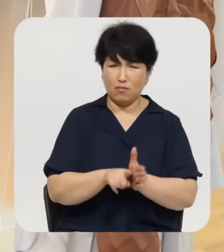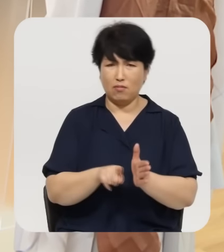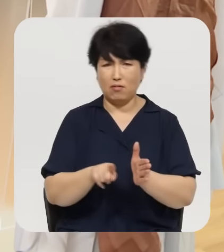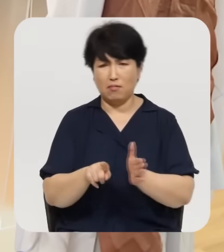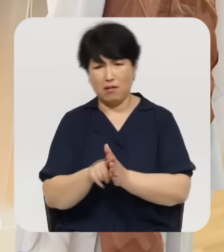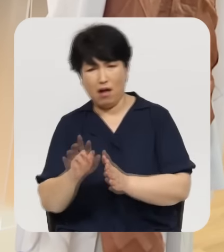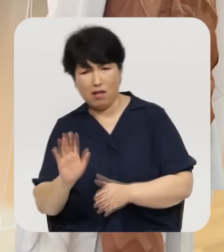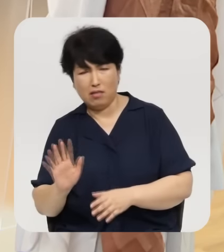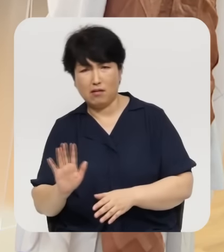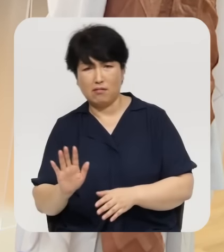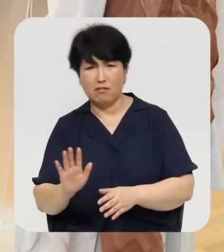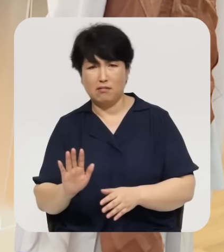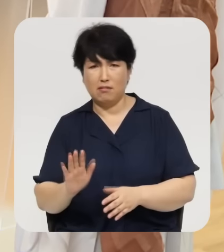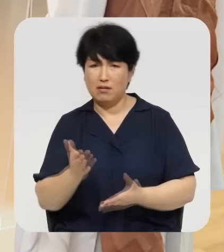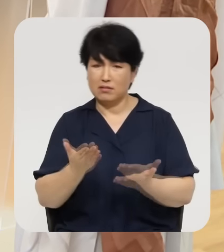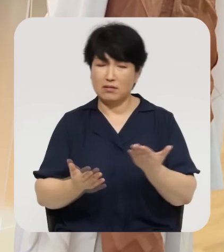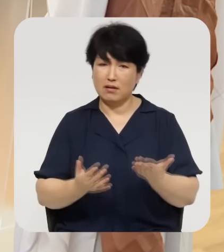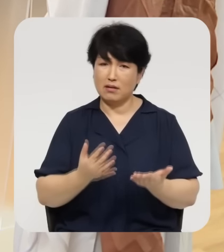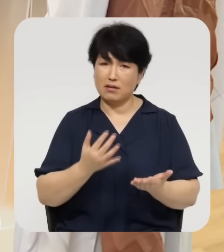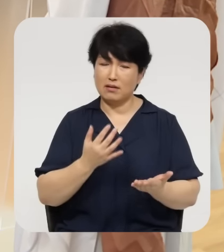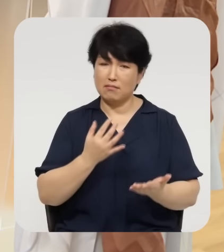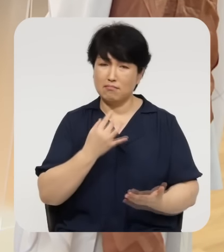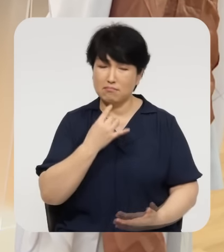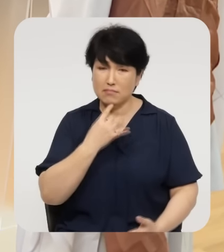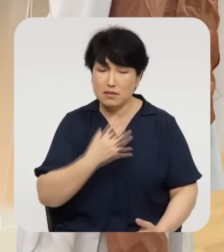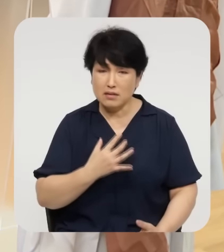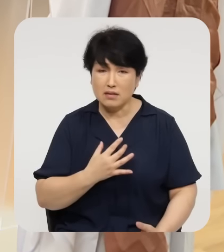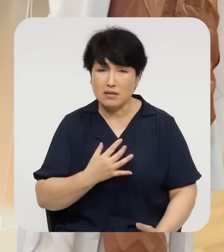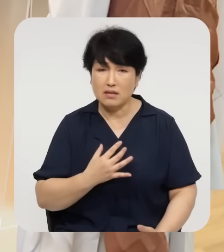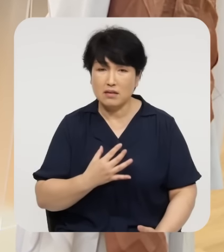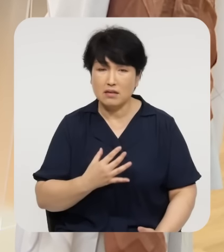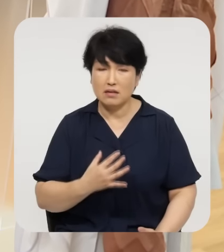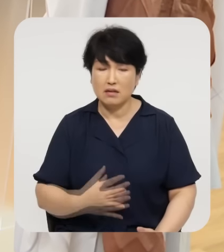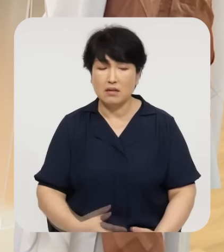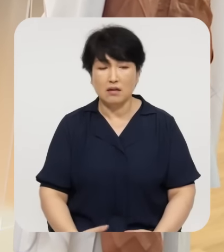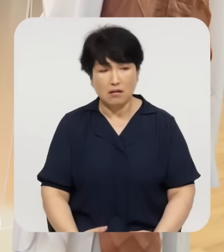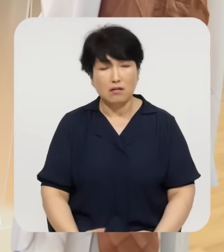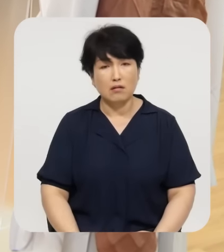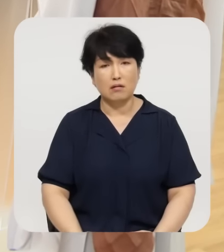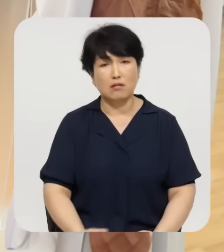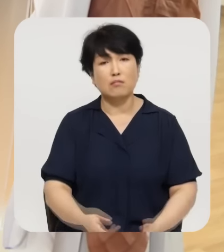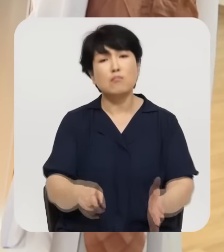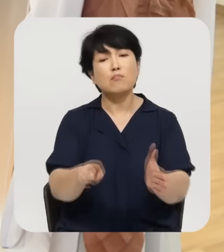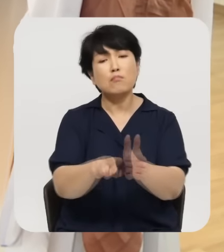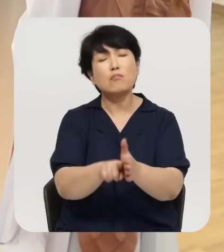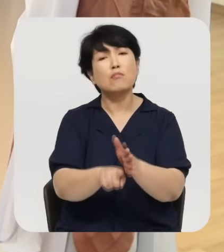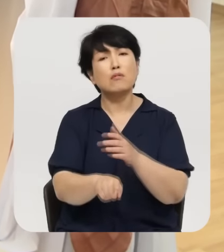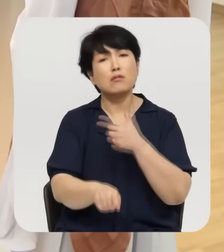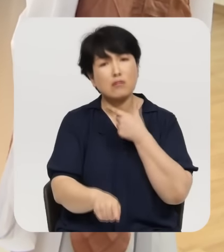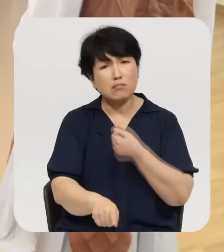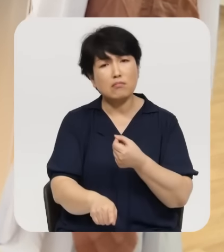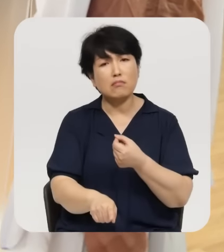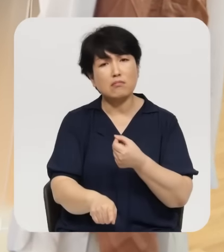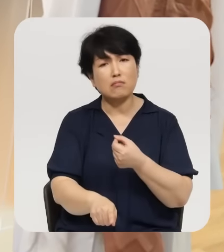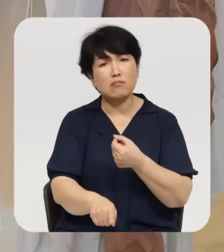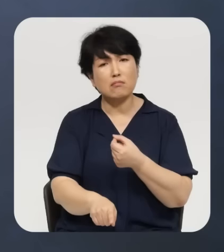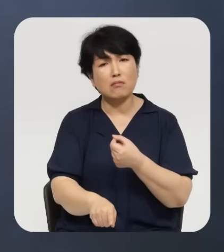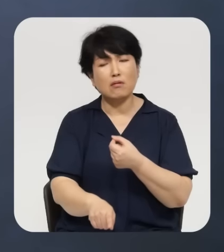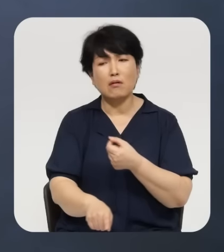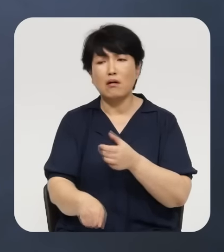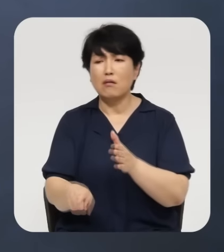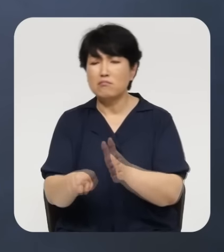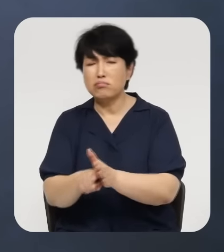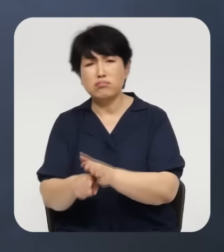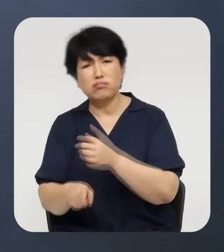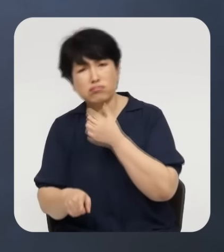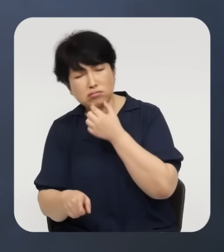제가 믿고 안 믿고 그런 차이. 아니, 자기 믿고 싶으면 믿어도 되고 안 믿고